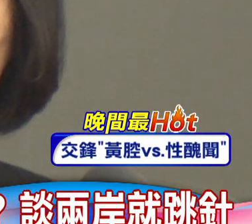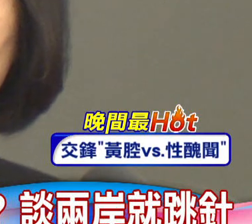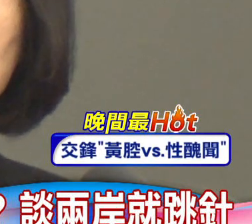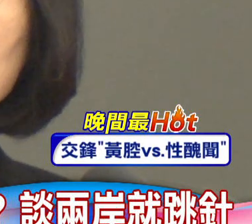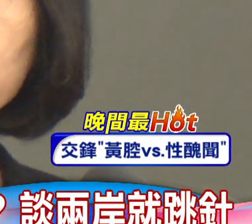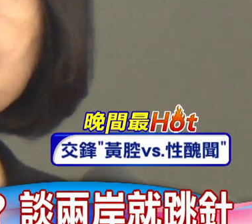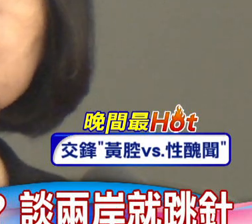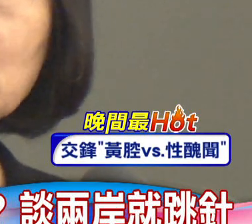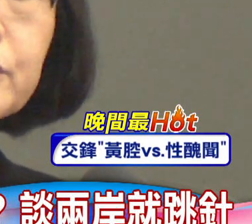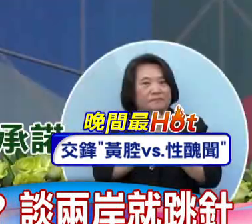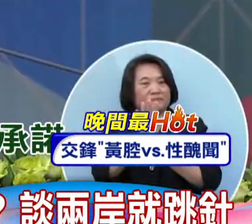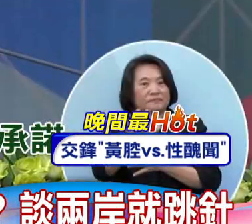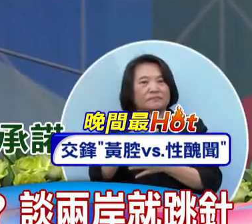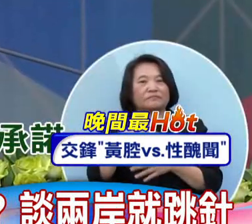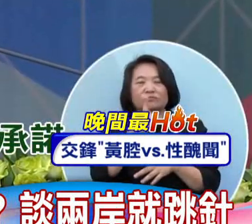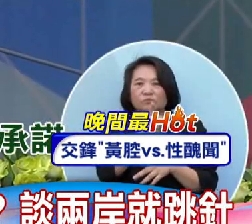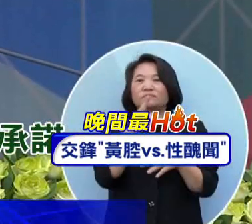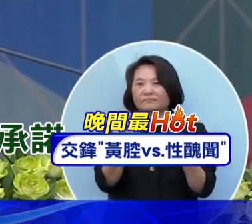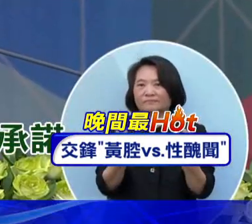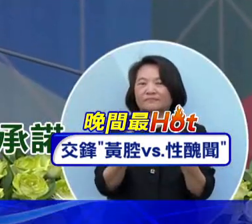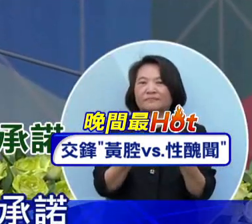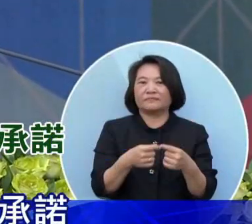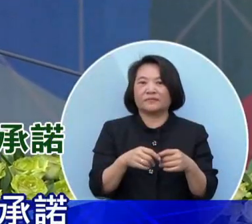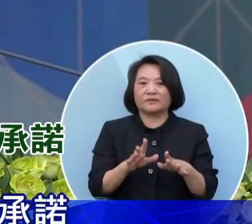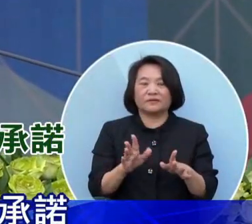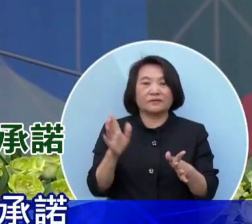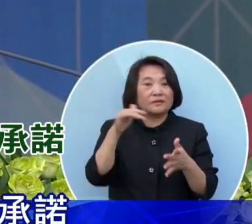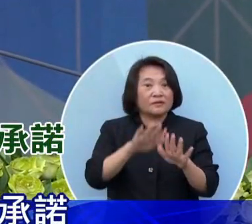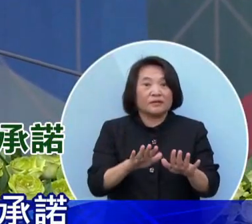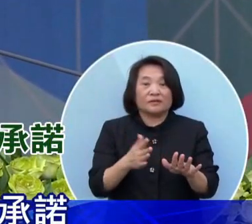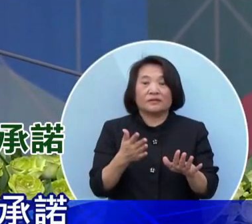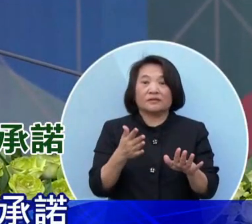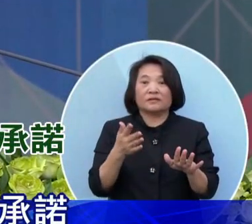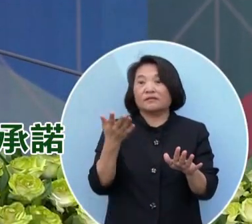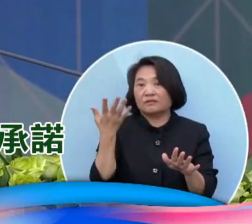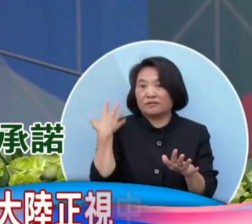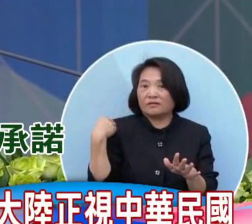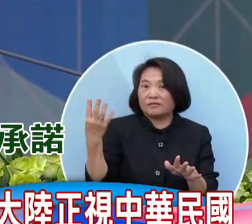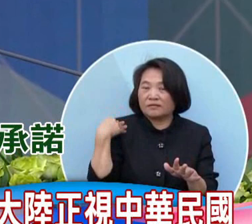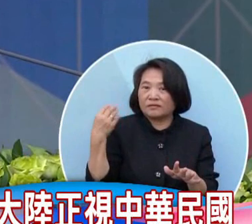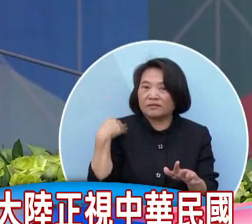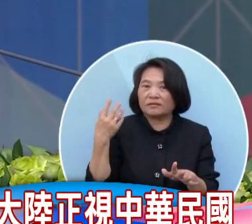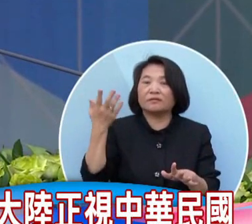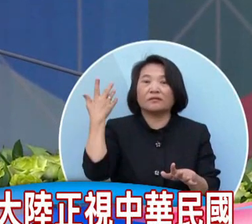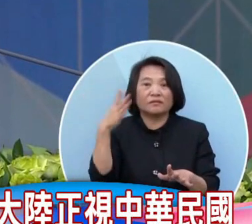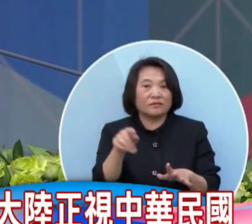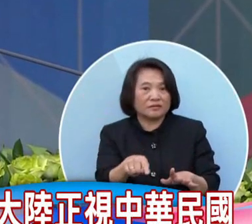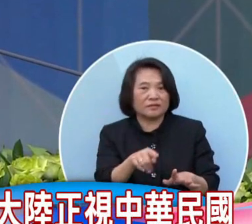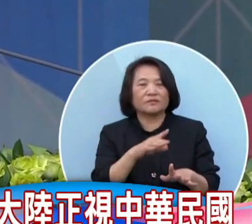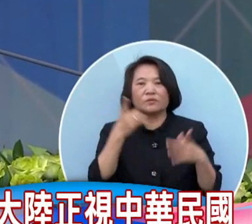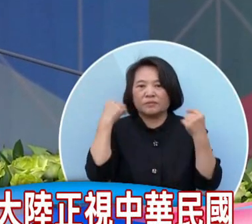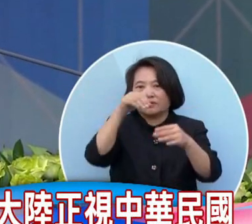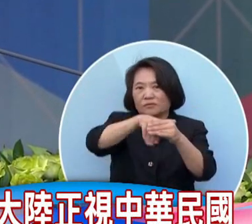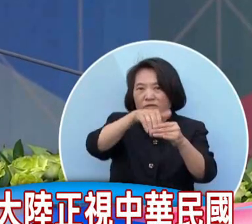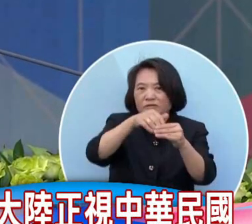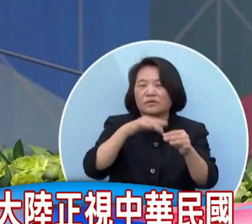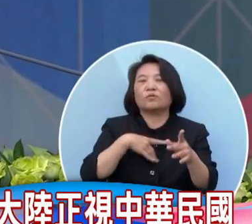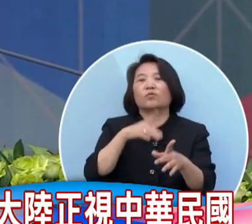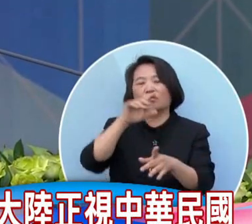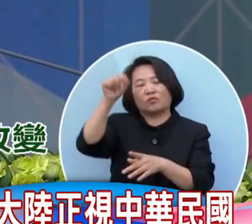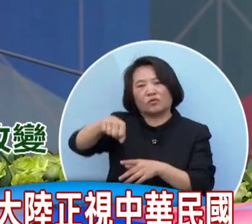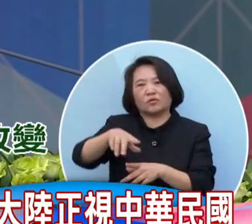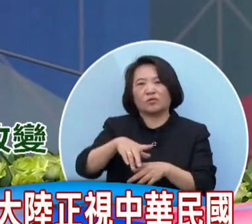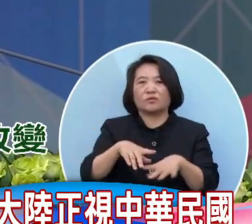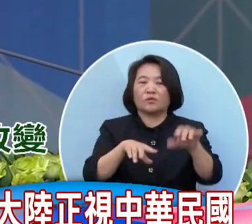荧幕看稿照念。 维持现状是我对选民的承诺，在520就职